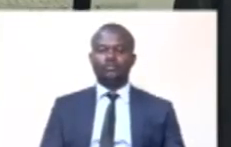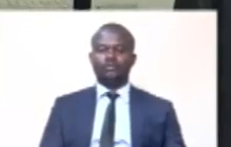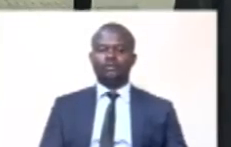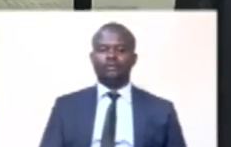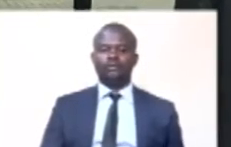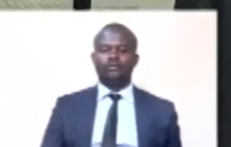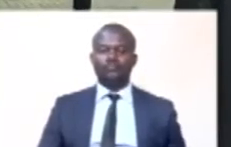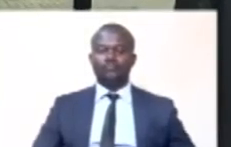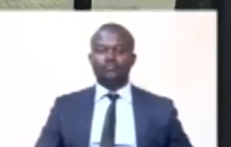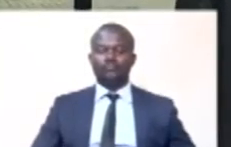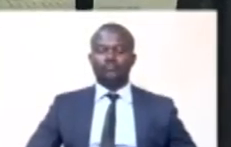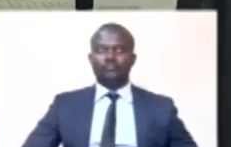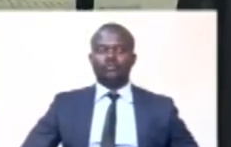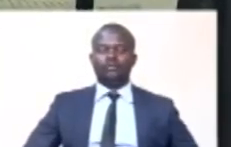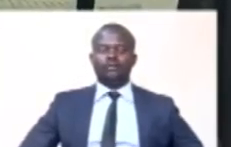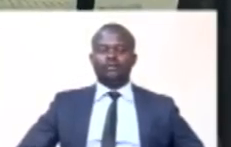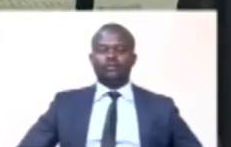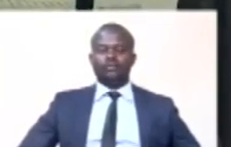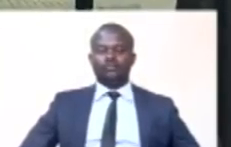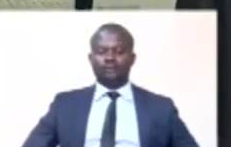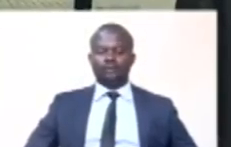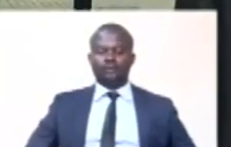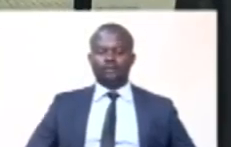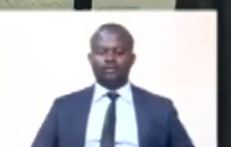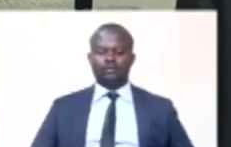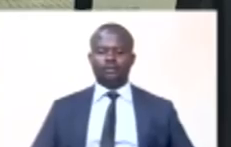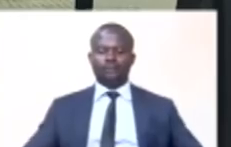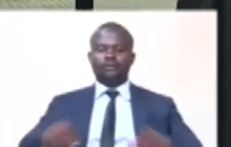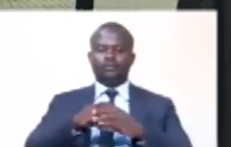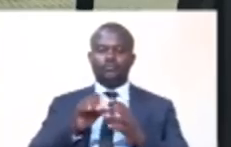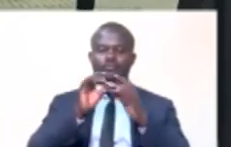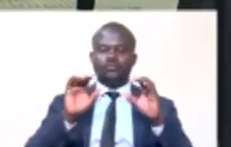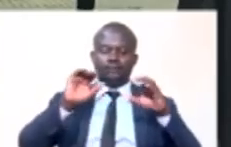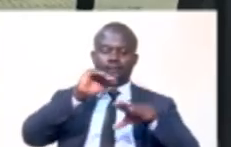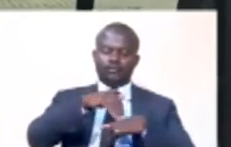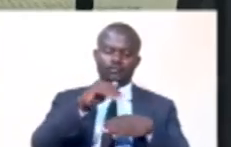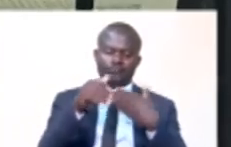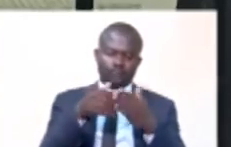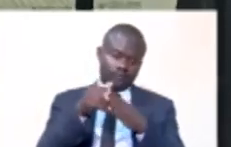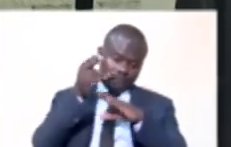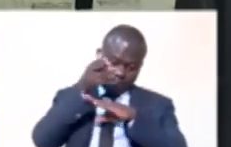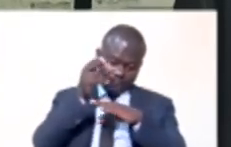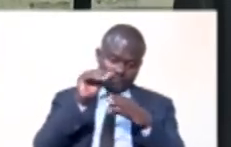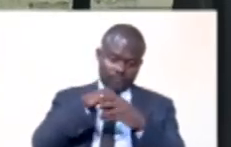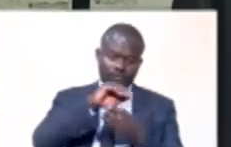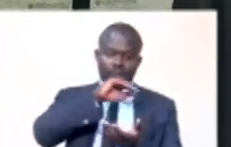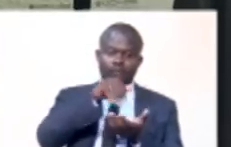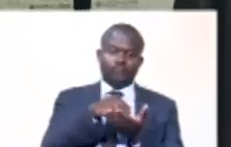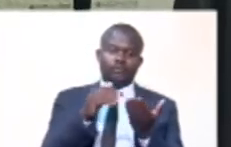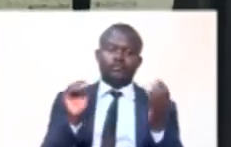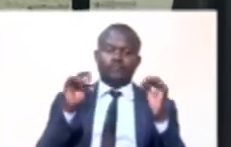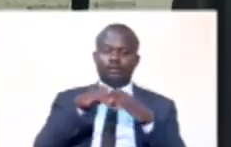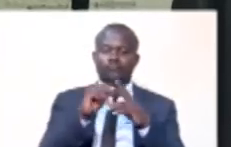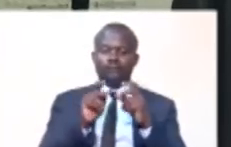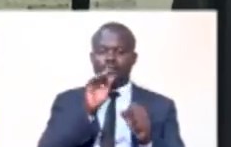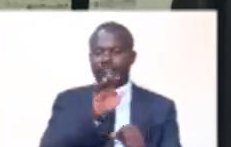za kamera zihurizwa hamwe mu cyumba twise command center, ziri ahantu mu masantre aho twita hotspot, ahurira abantu